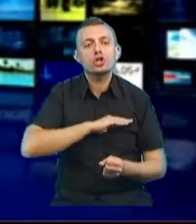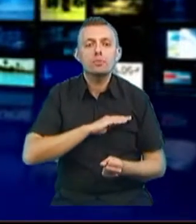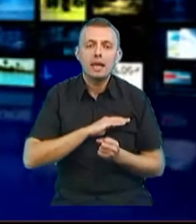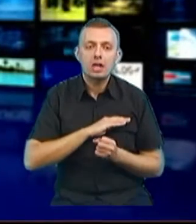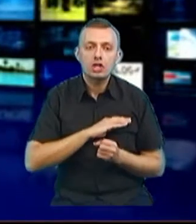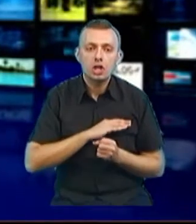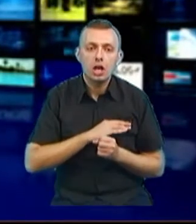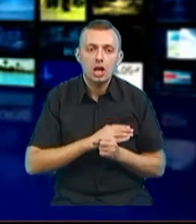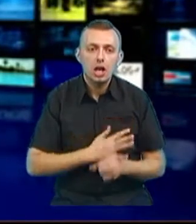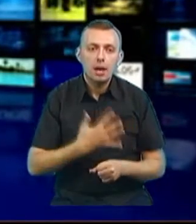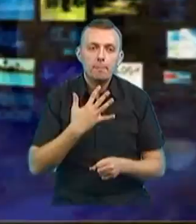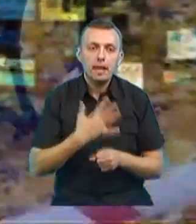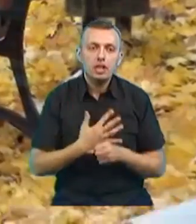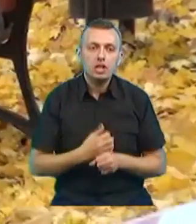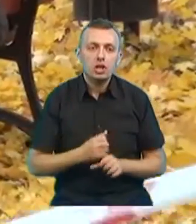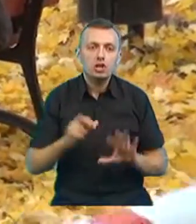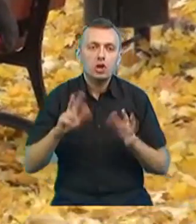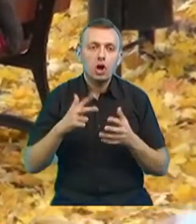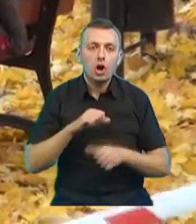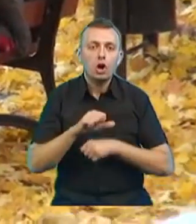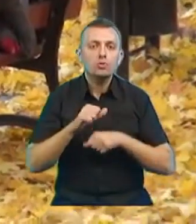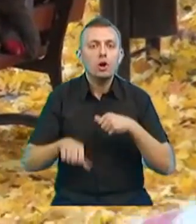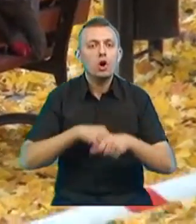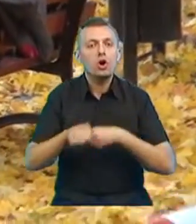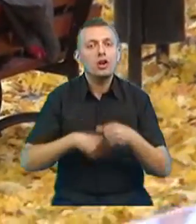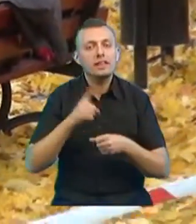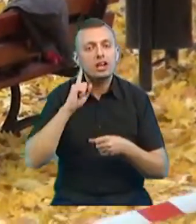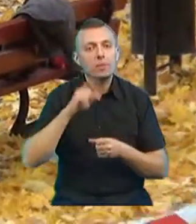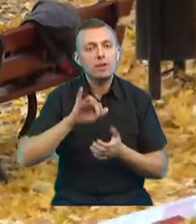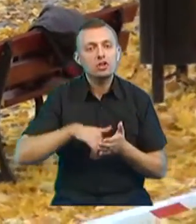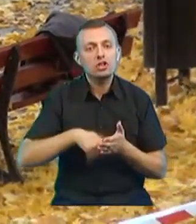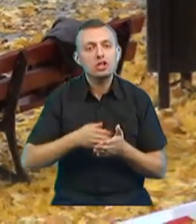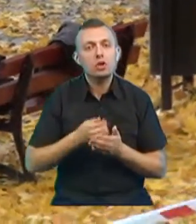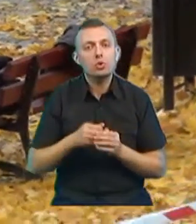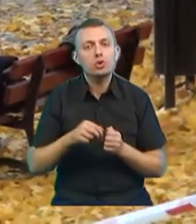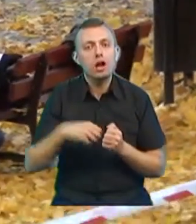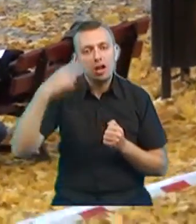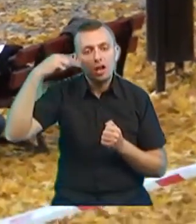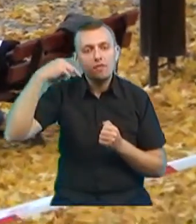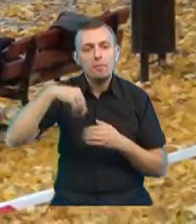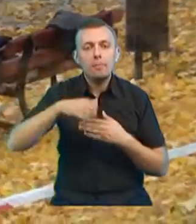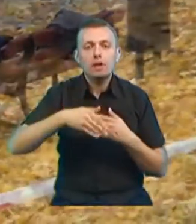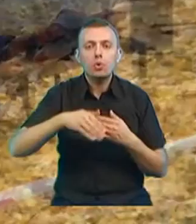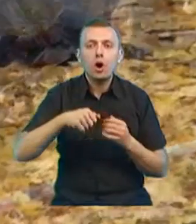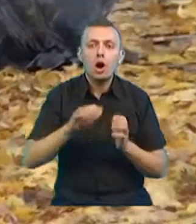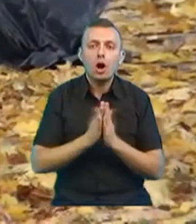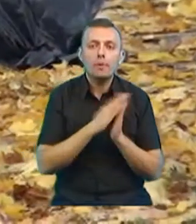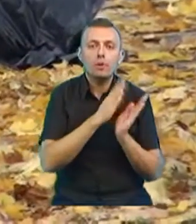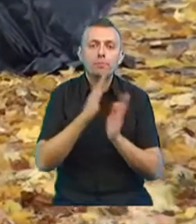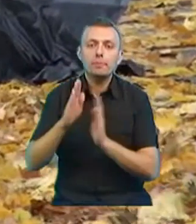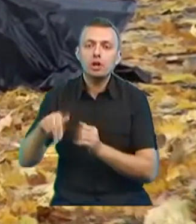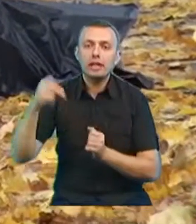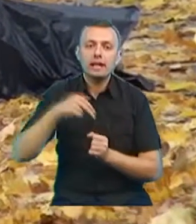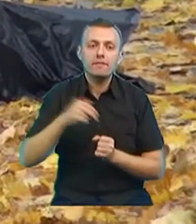w stawie w parku Traugutta. W niedzielę około godziny 12 dyżurny kutnowskiej policji otrzymał zgłoszenie o zwłokach